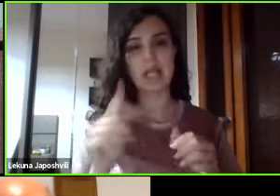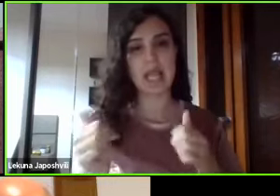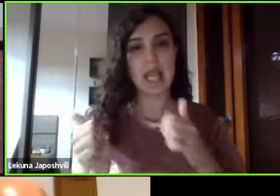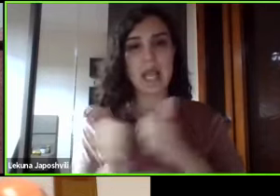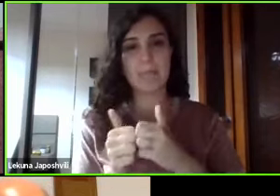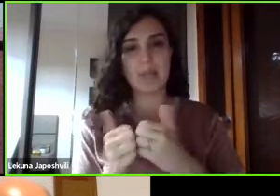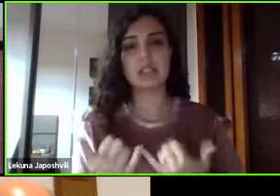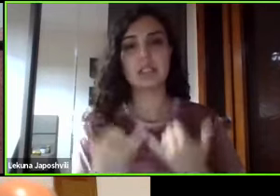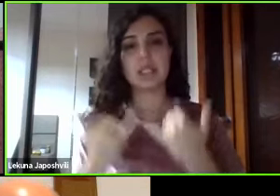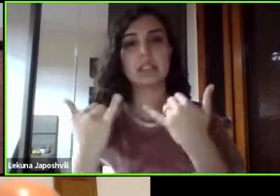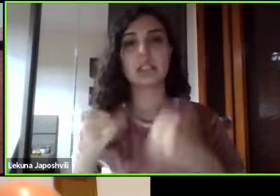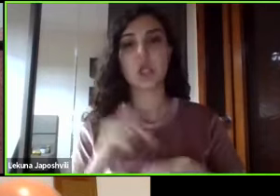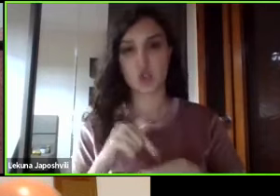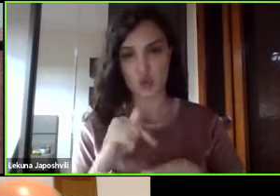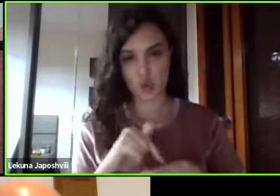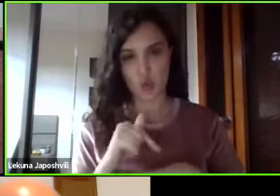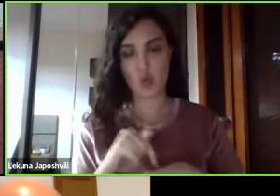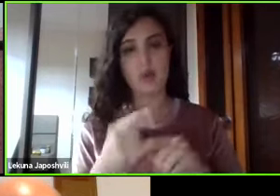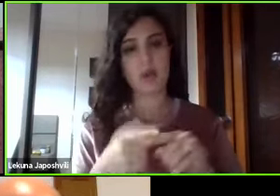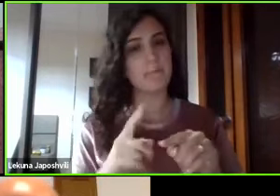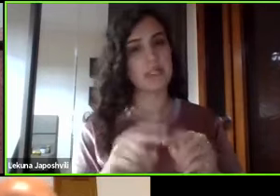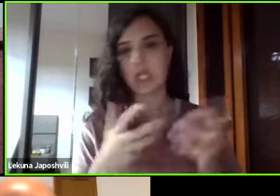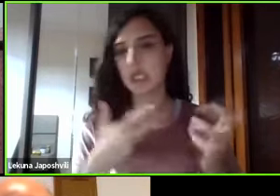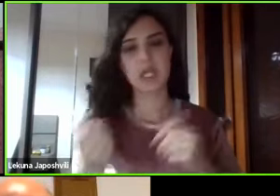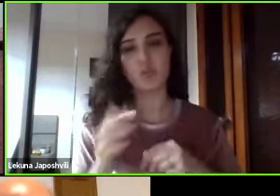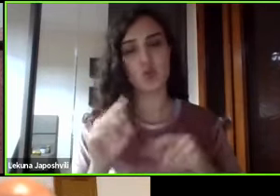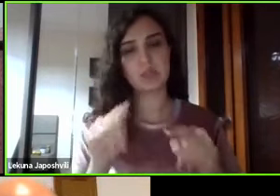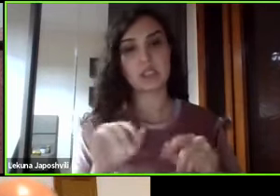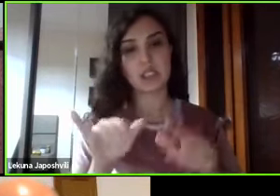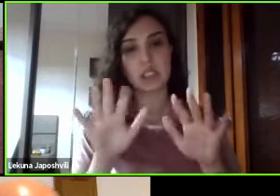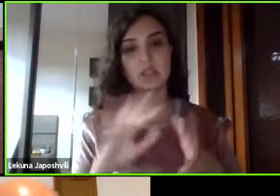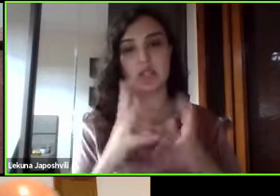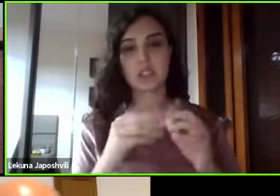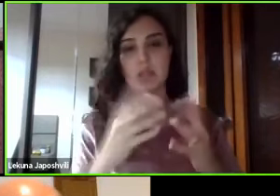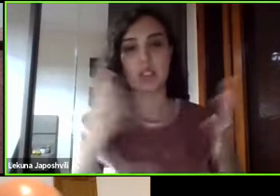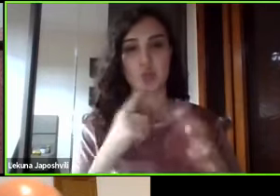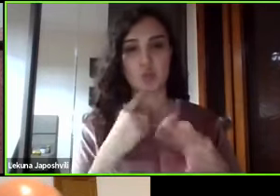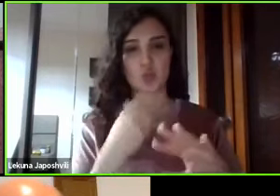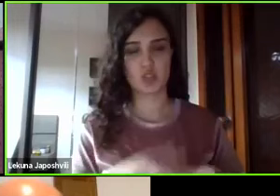თანაგზნობა და ამ თანაგზნობას არდებულობს იქ, სადაც ყველაზე ძალიან უჭირს.